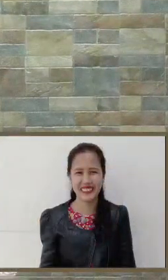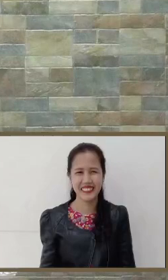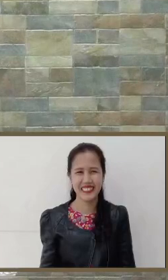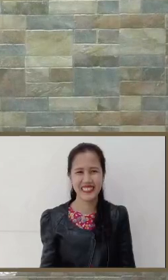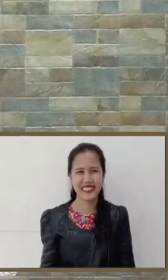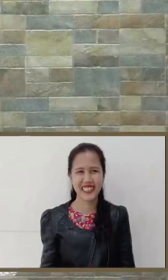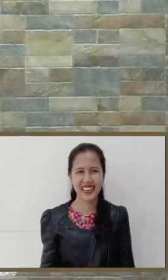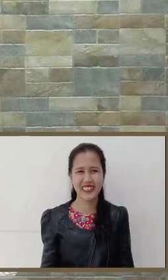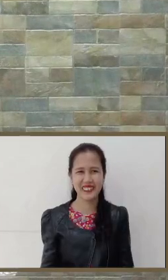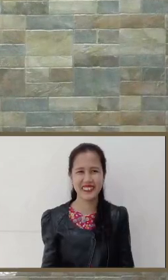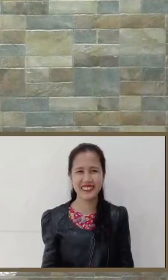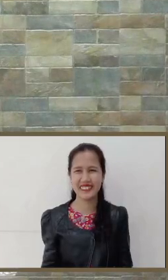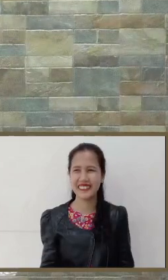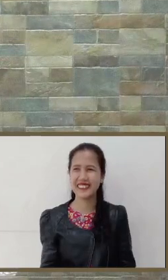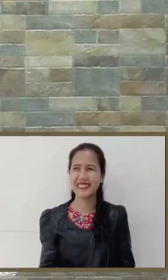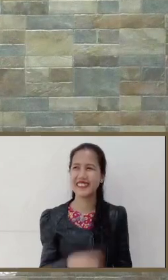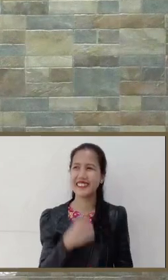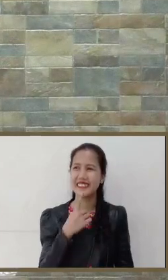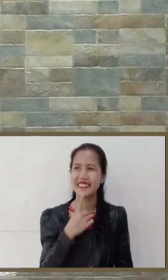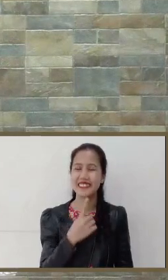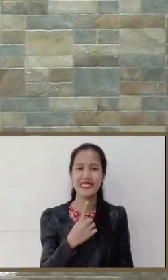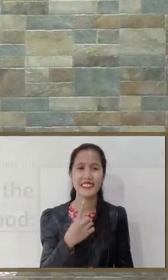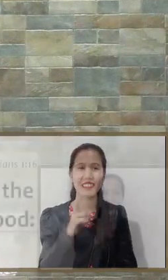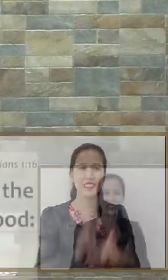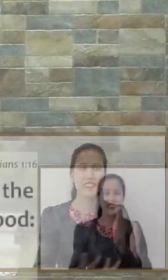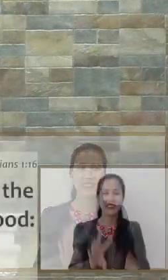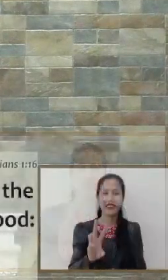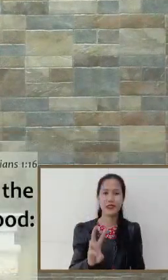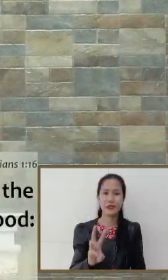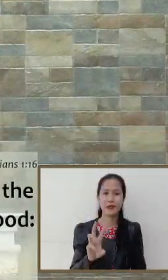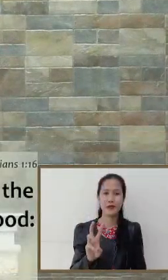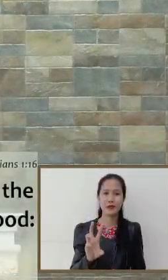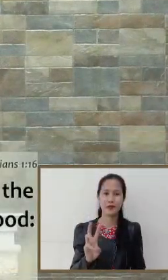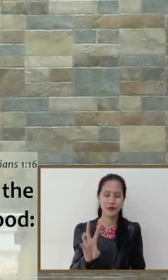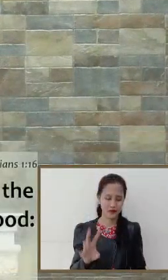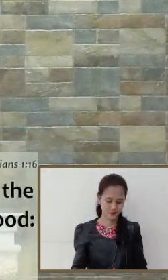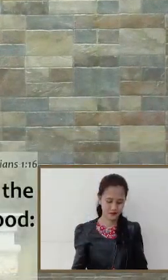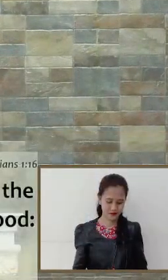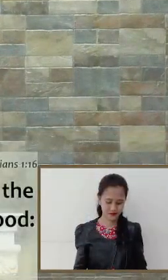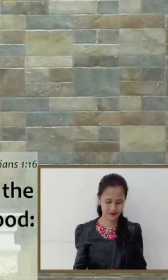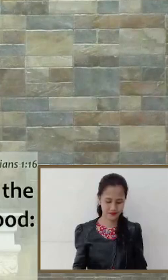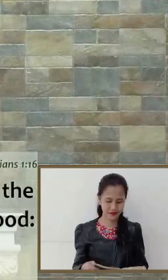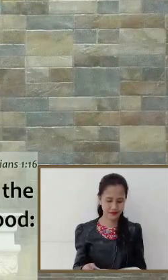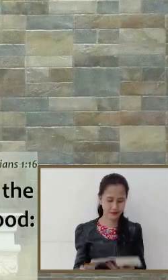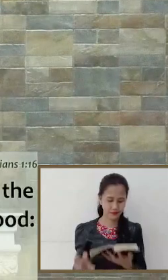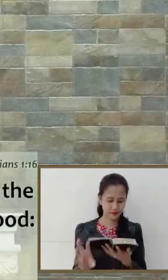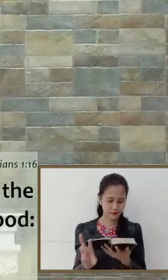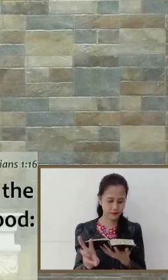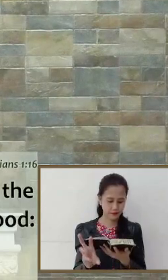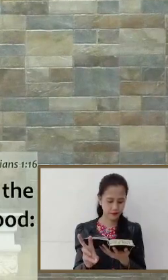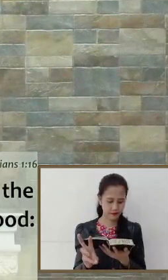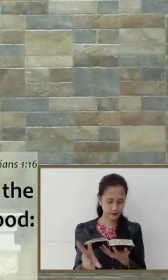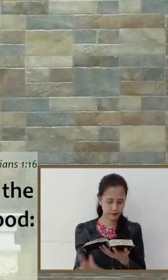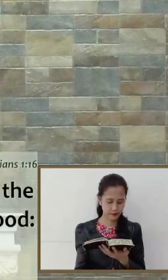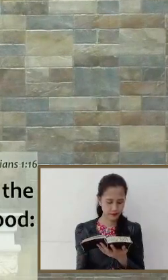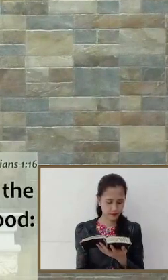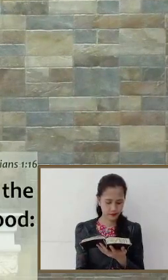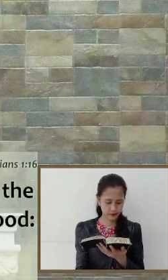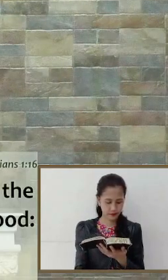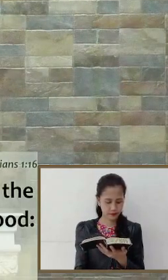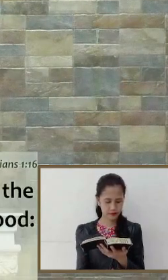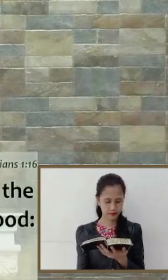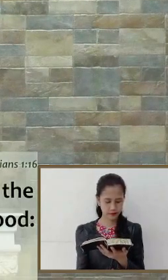In verse number 15, verse number 16, "to reveal His Son in me." Bakit po siya tinawag sa gawain? "To